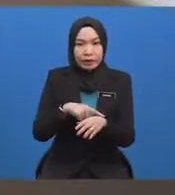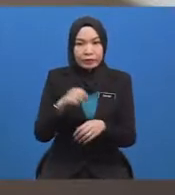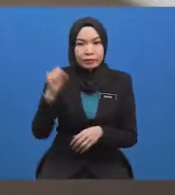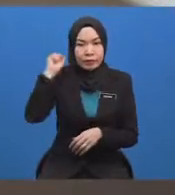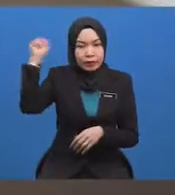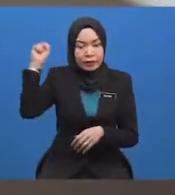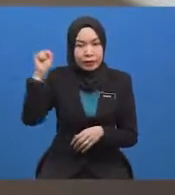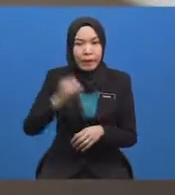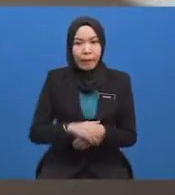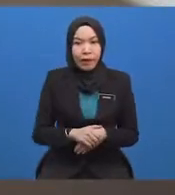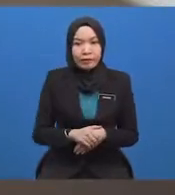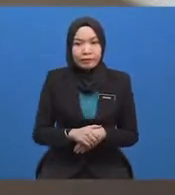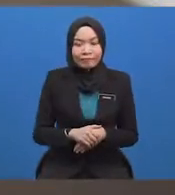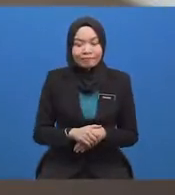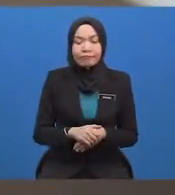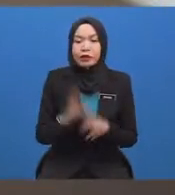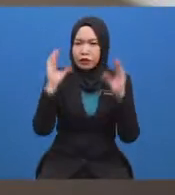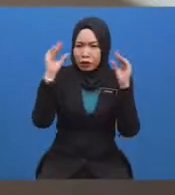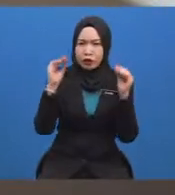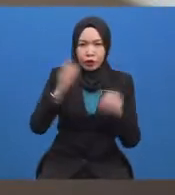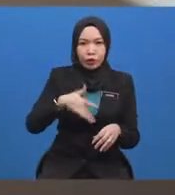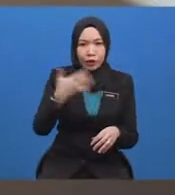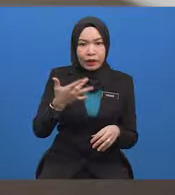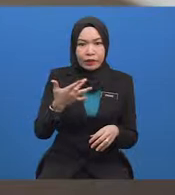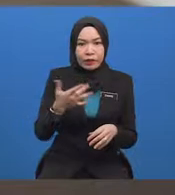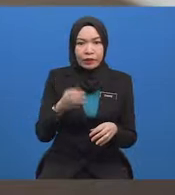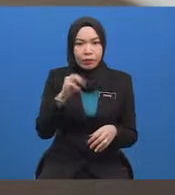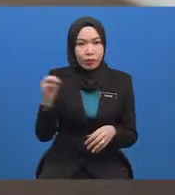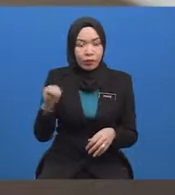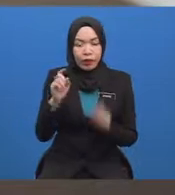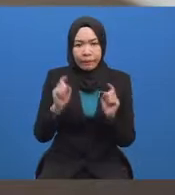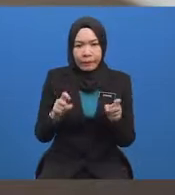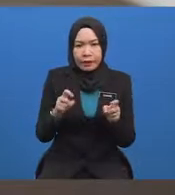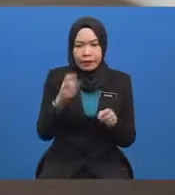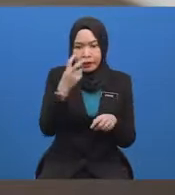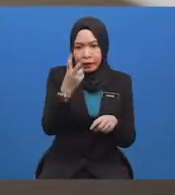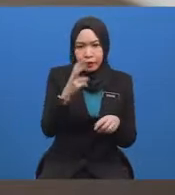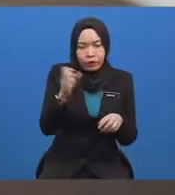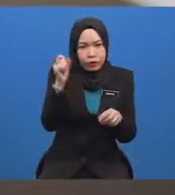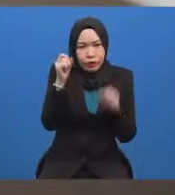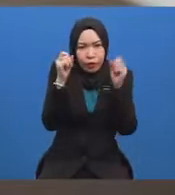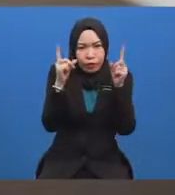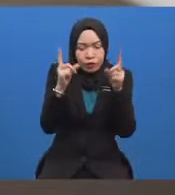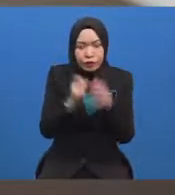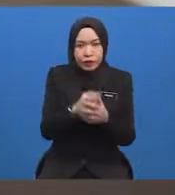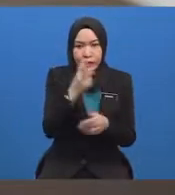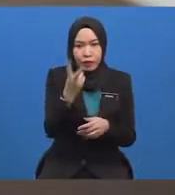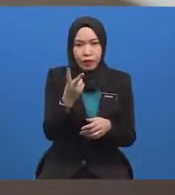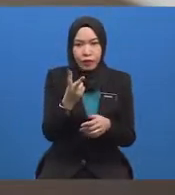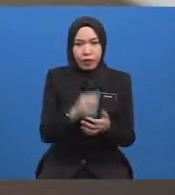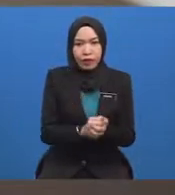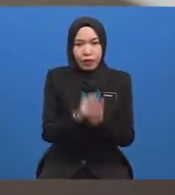pasti terkejut melihat kejadian aliran lumpur dan tanah runtuh tadi lebih-lebih lagi apabila